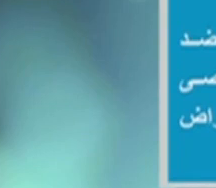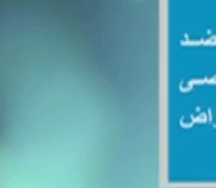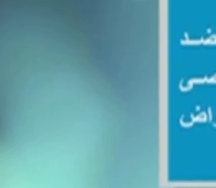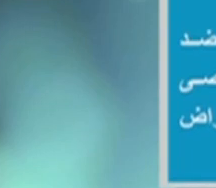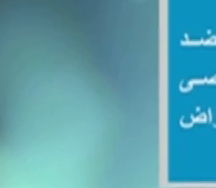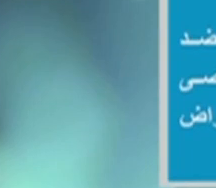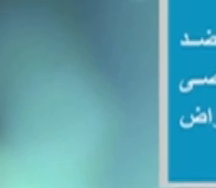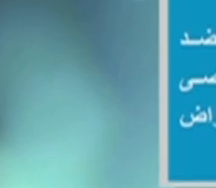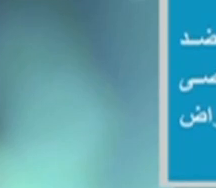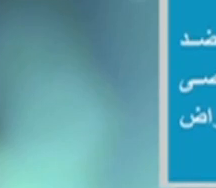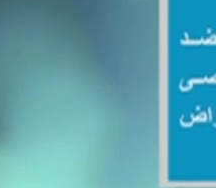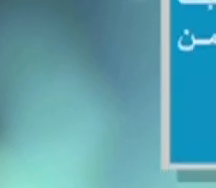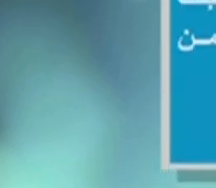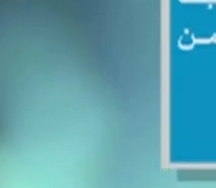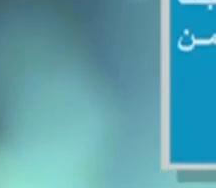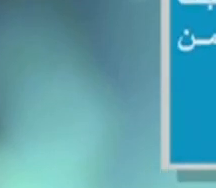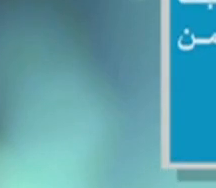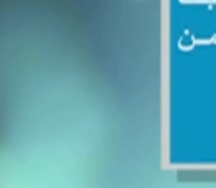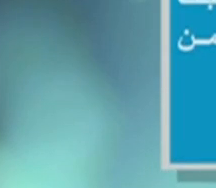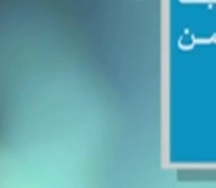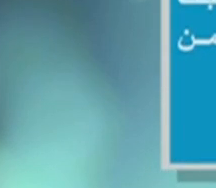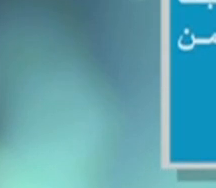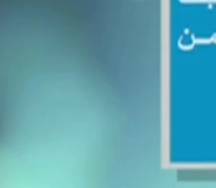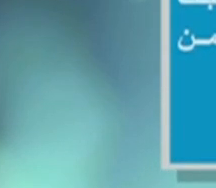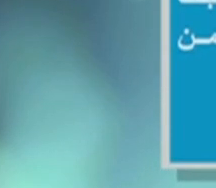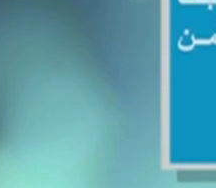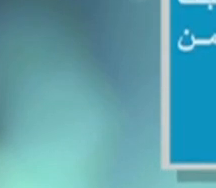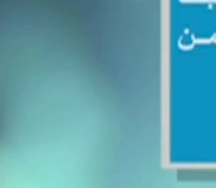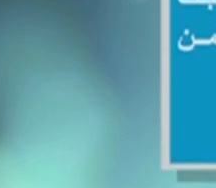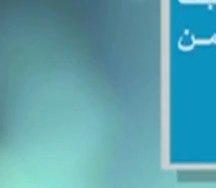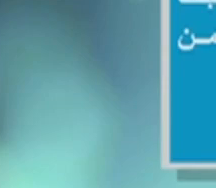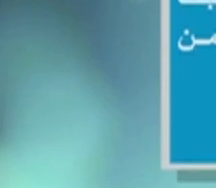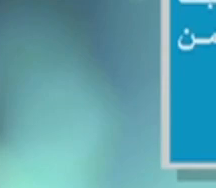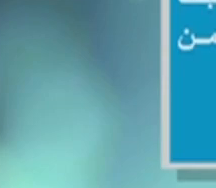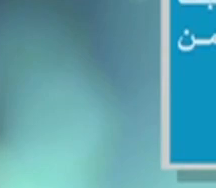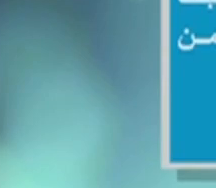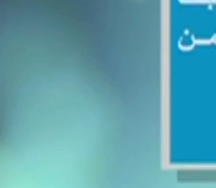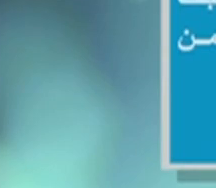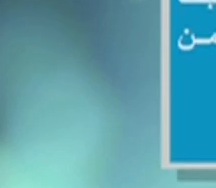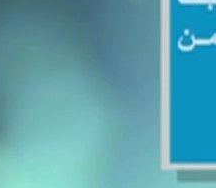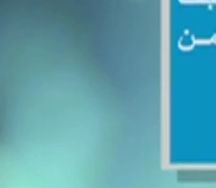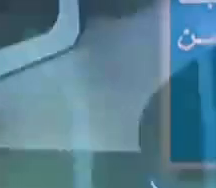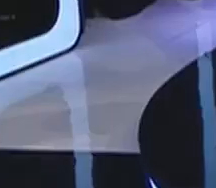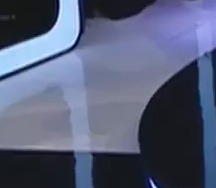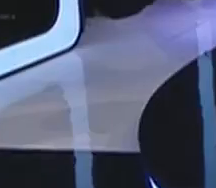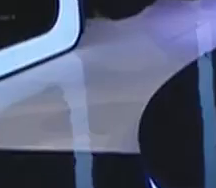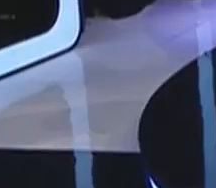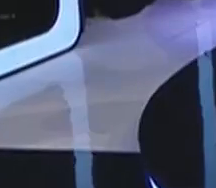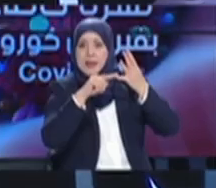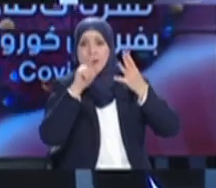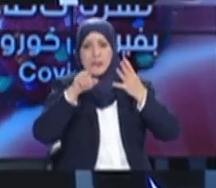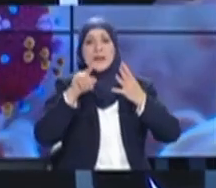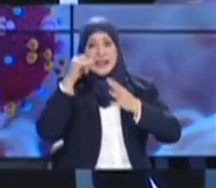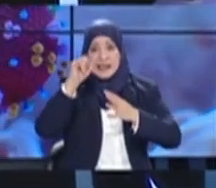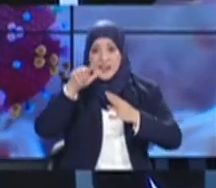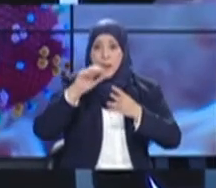واحد ستيب ستيب يعني بالمرحله بالمرحله واحد اثنين ثلاثه ومازلنا ما خلصناش الانعاش. المرحله الرابعه والاخيره اللي كان يلزموا الانعاش وقتها السامي باش يجي